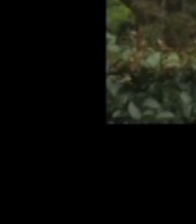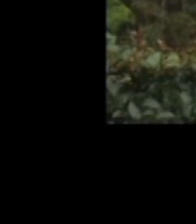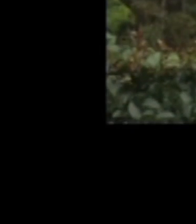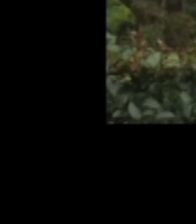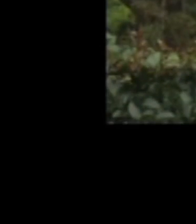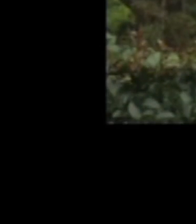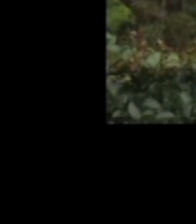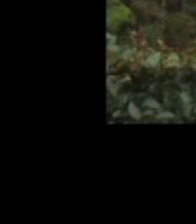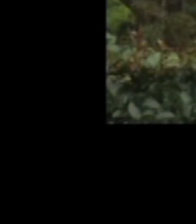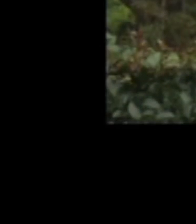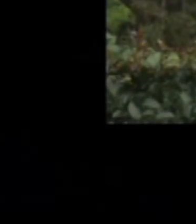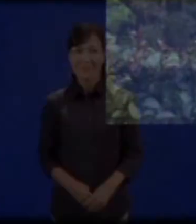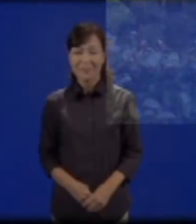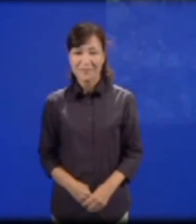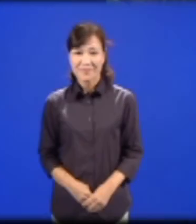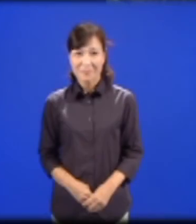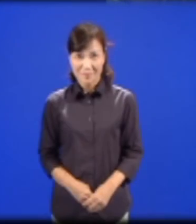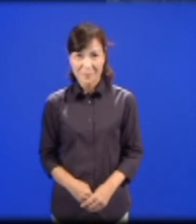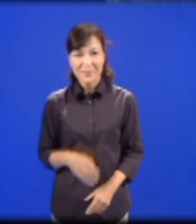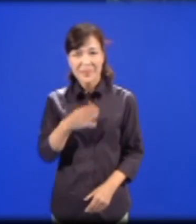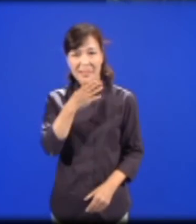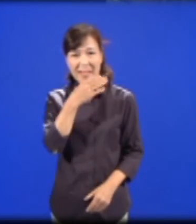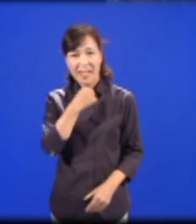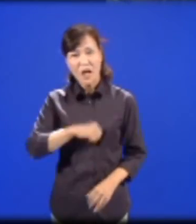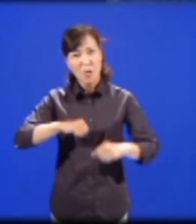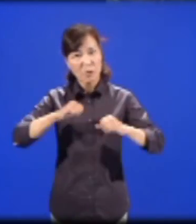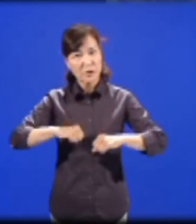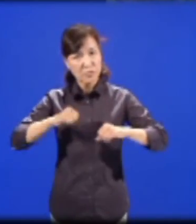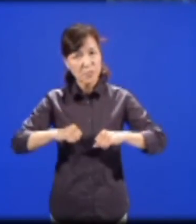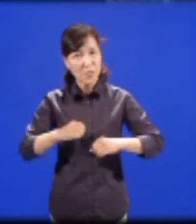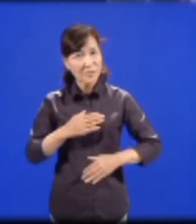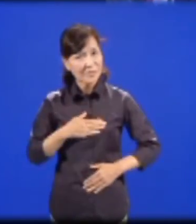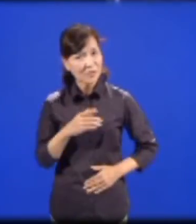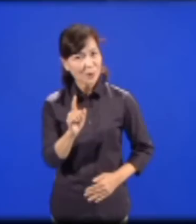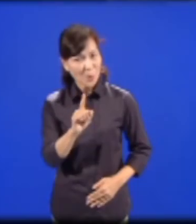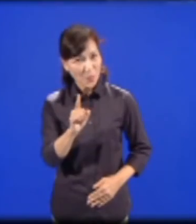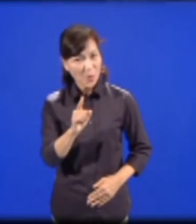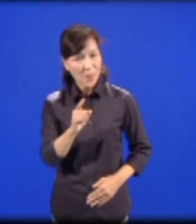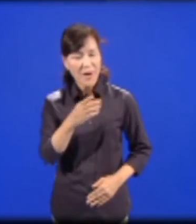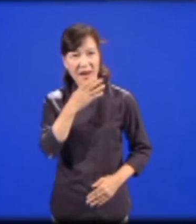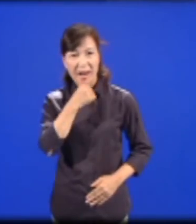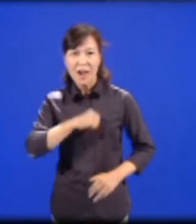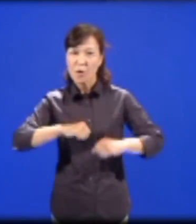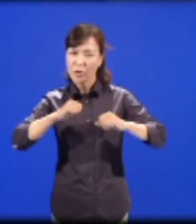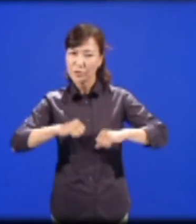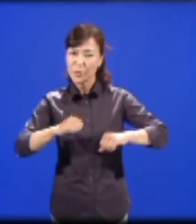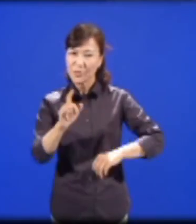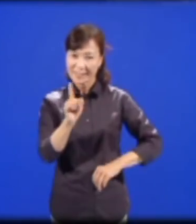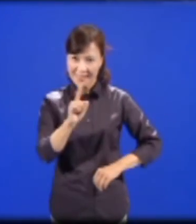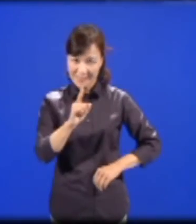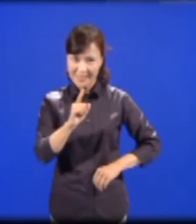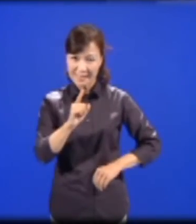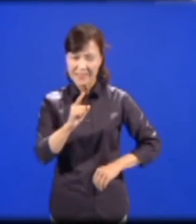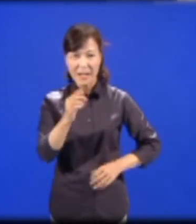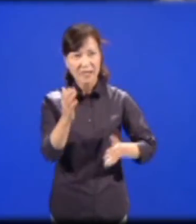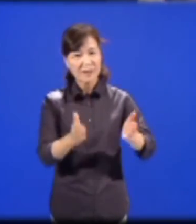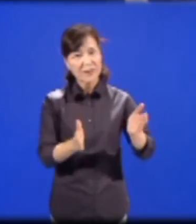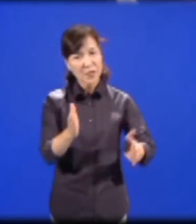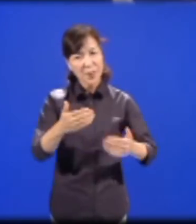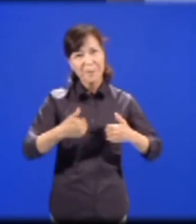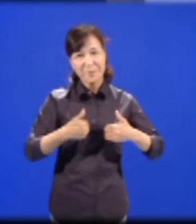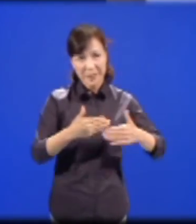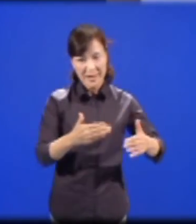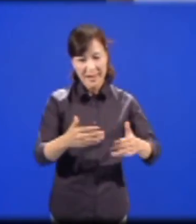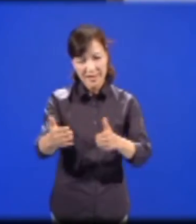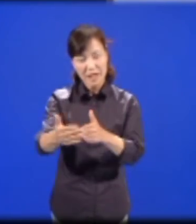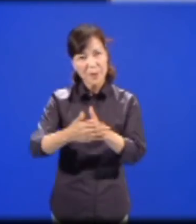さて皆さん、健康寿命というのをご存知ですか。健康寿命は介護を受けたり寝たき